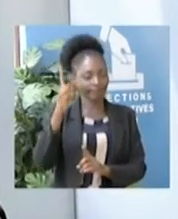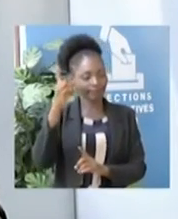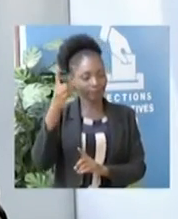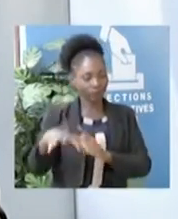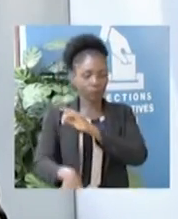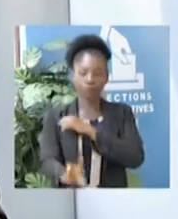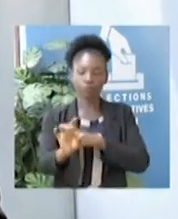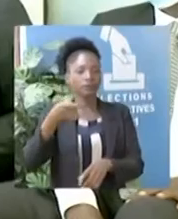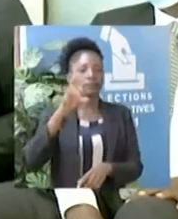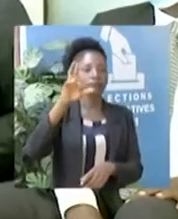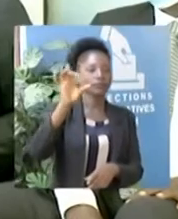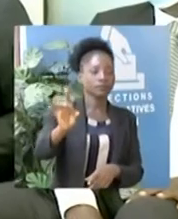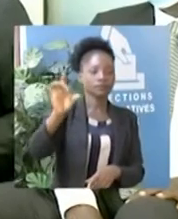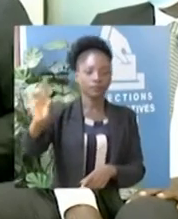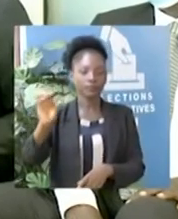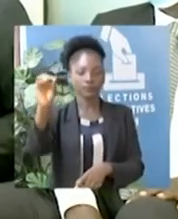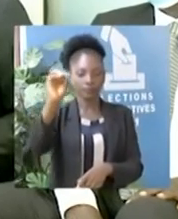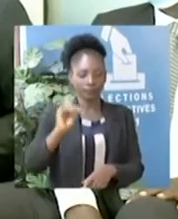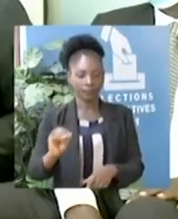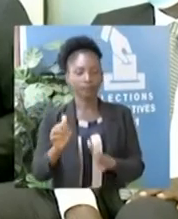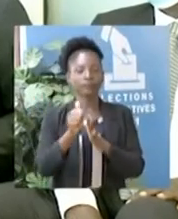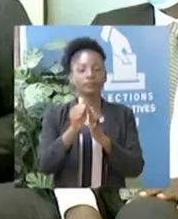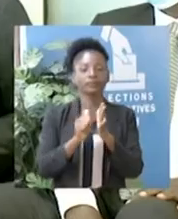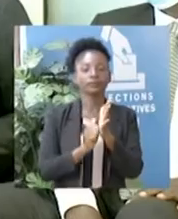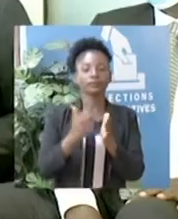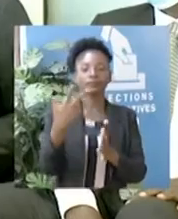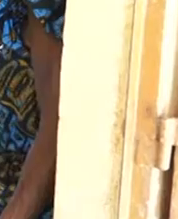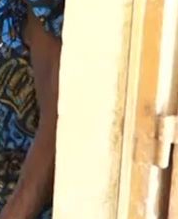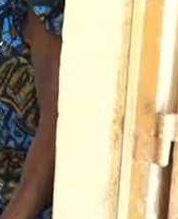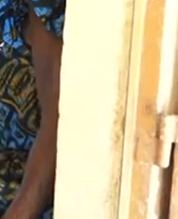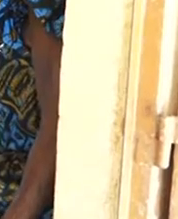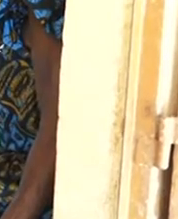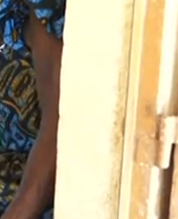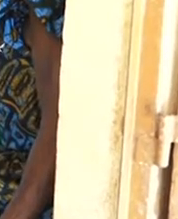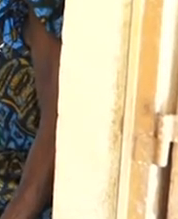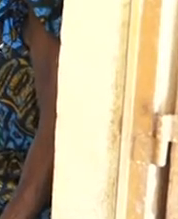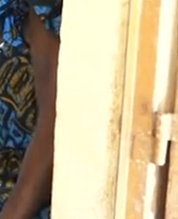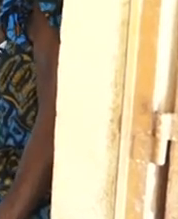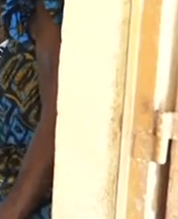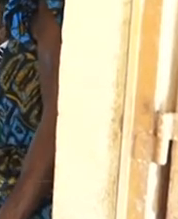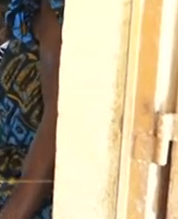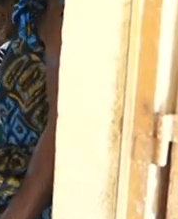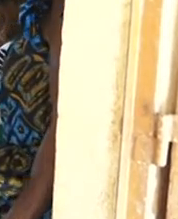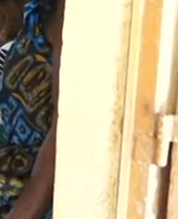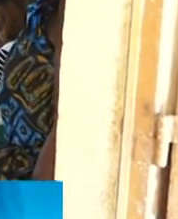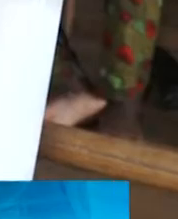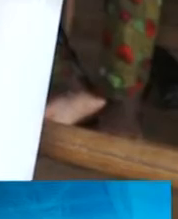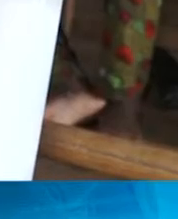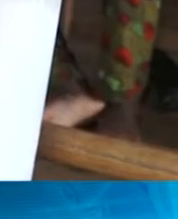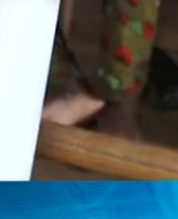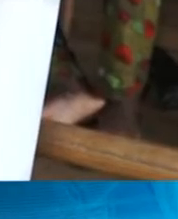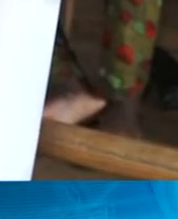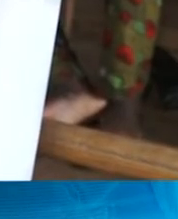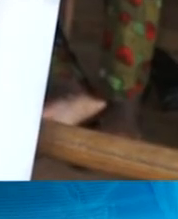pour la tenue du scrutin. La CEI se réjouit du caractère apaisé de cette élection malgré quelques incidents